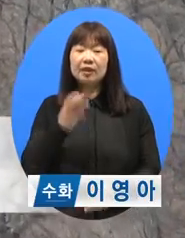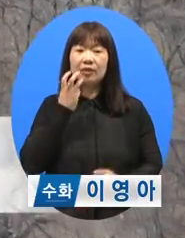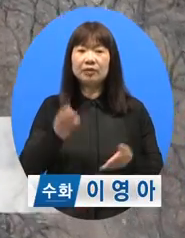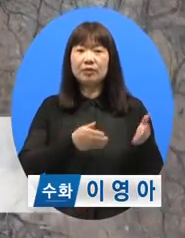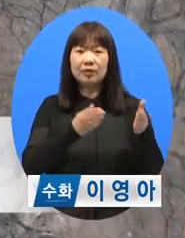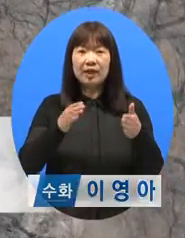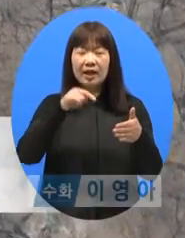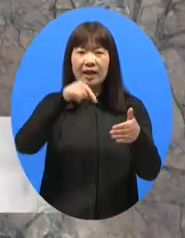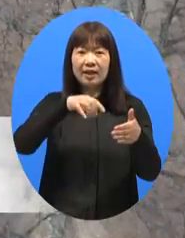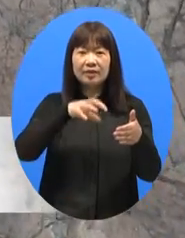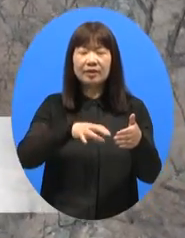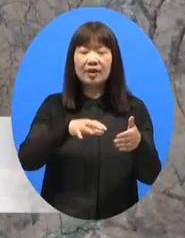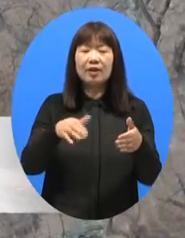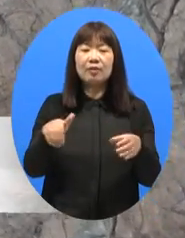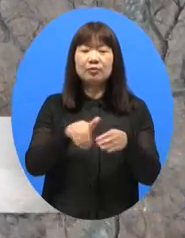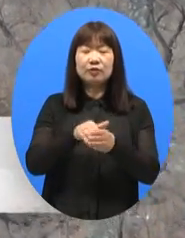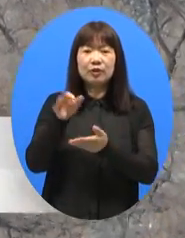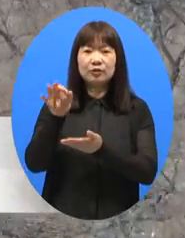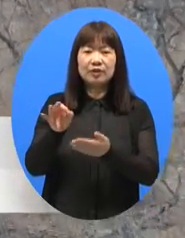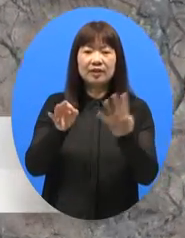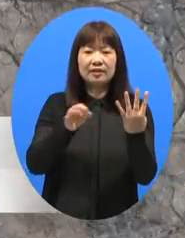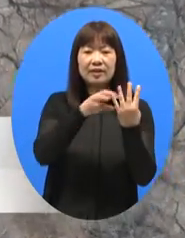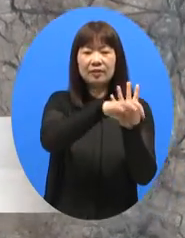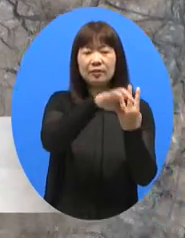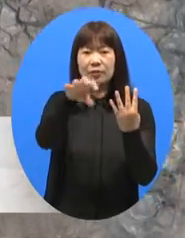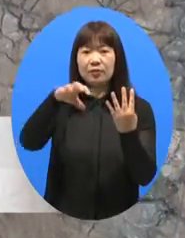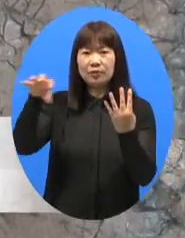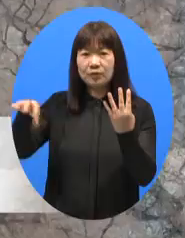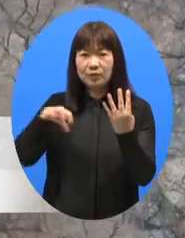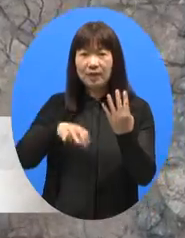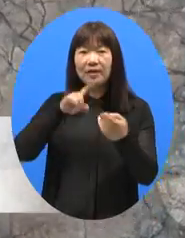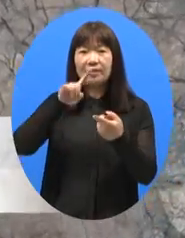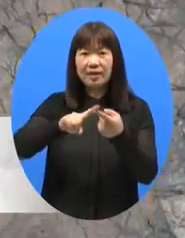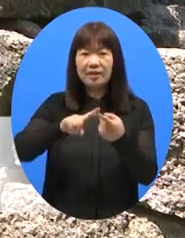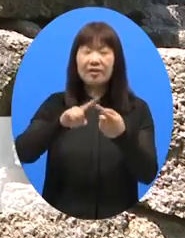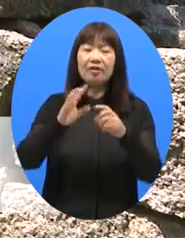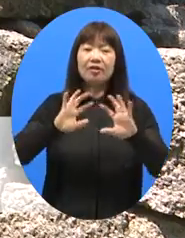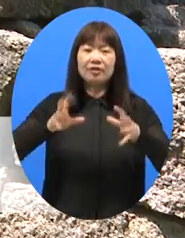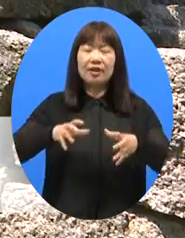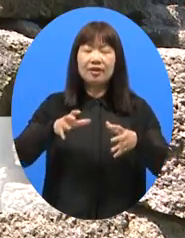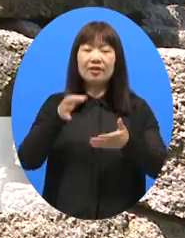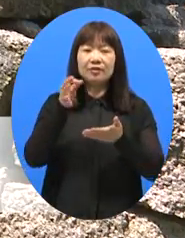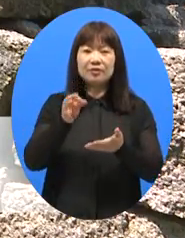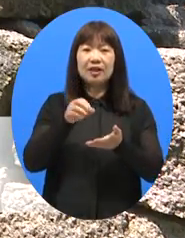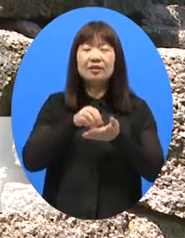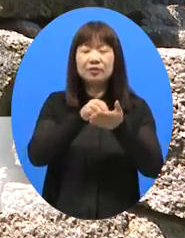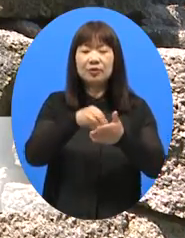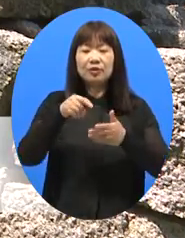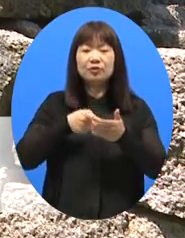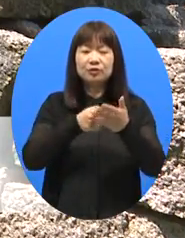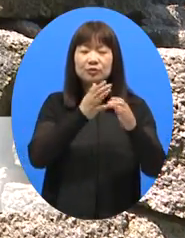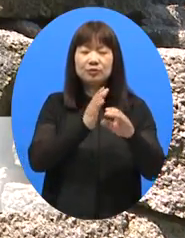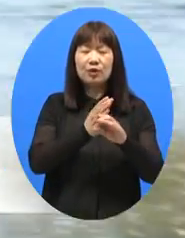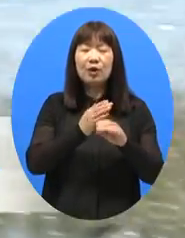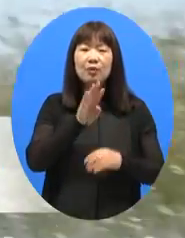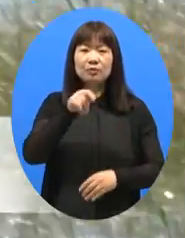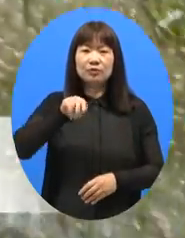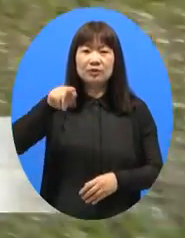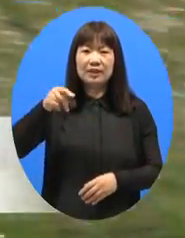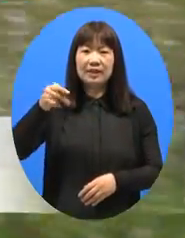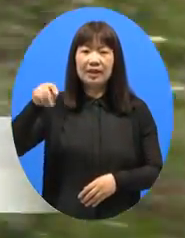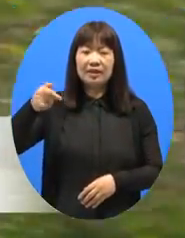경기도가 도내 문화유산 네 곳에 대해 세계유산 등재를 추진하고 있습니다. 북한산성과 정조